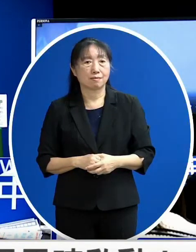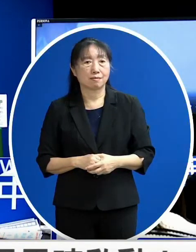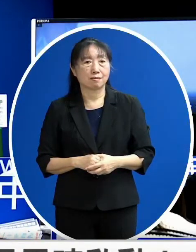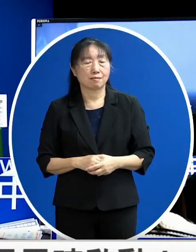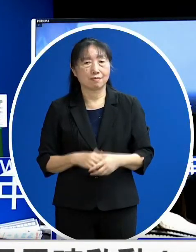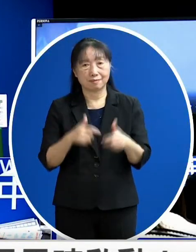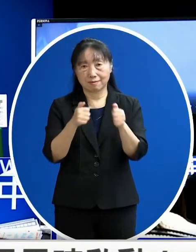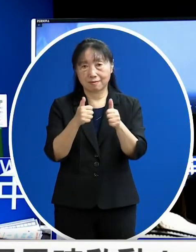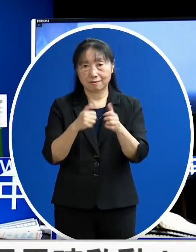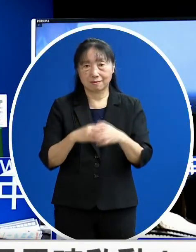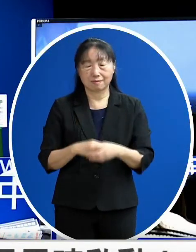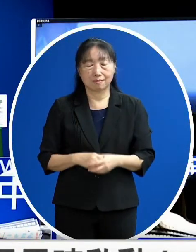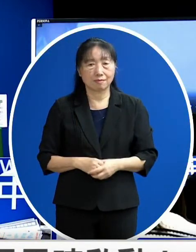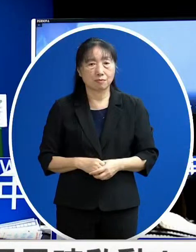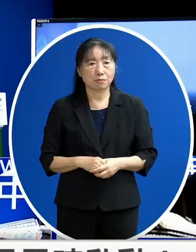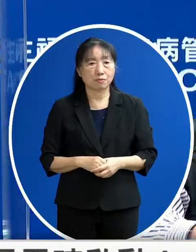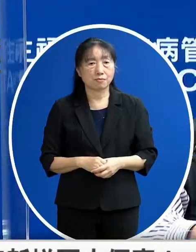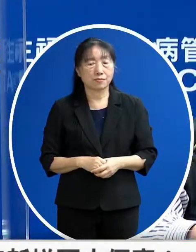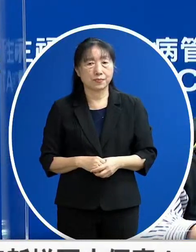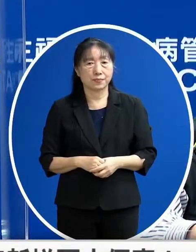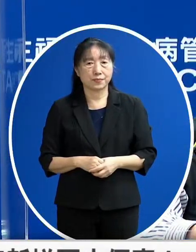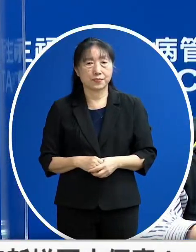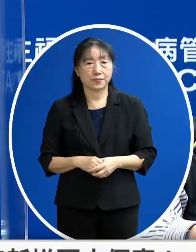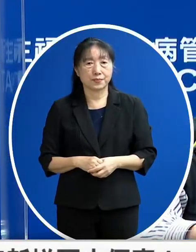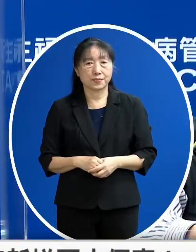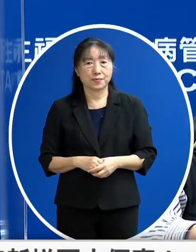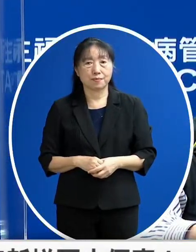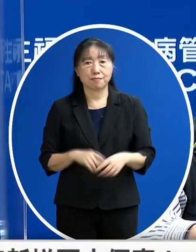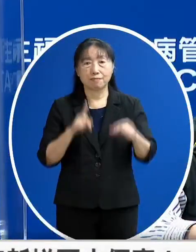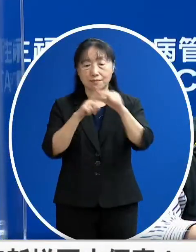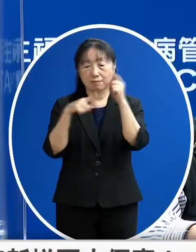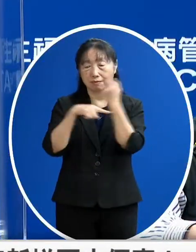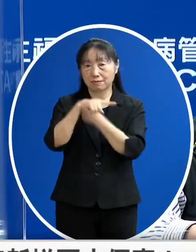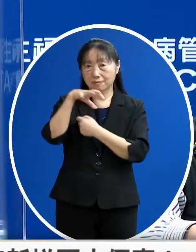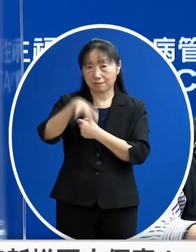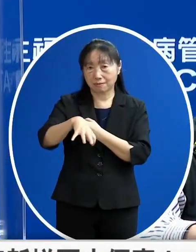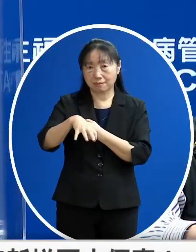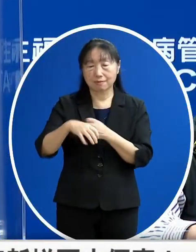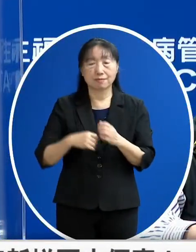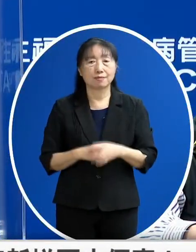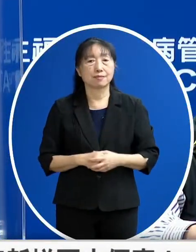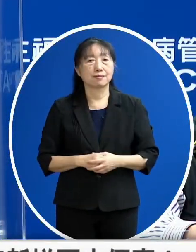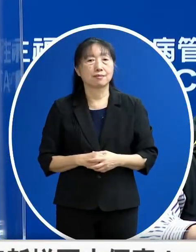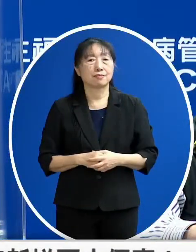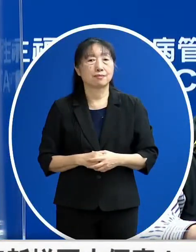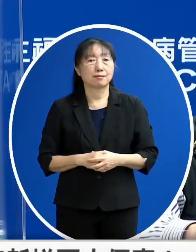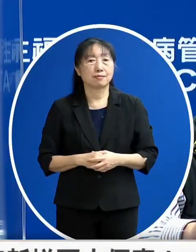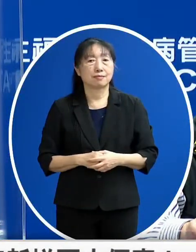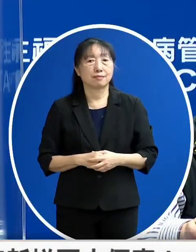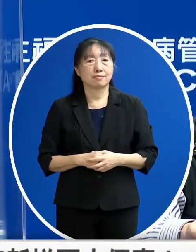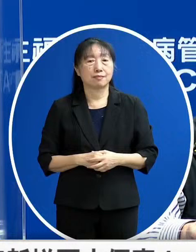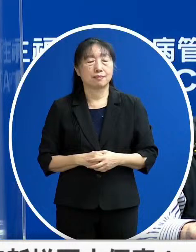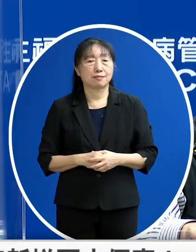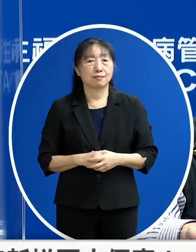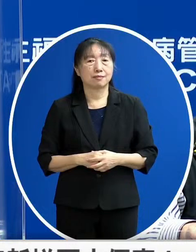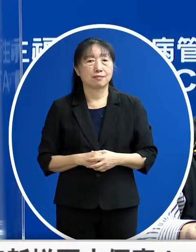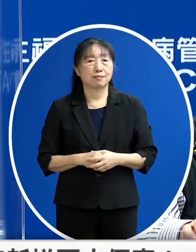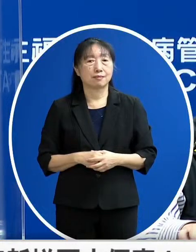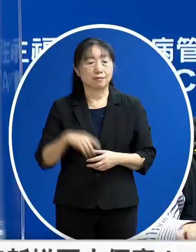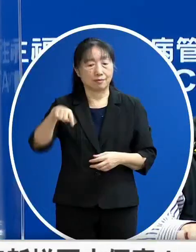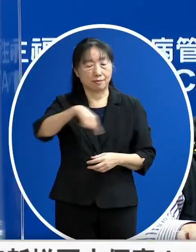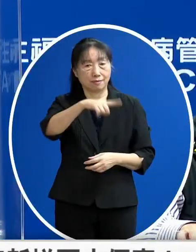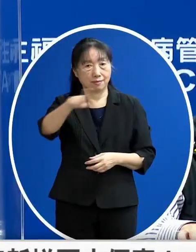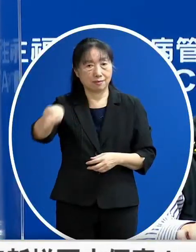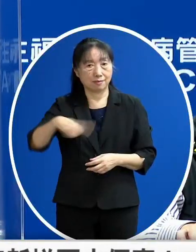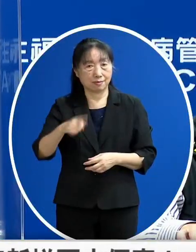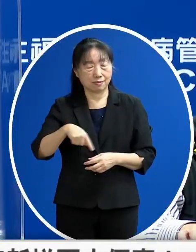好，谢谢。好，那有关于在中研院，中研院部分，那整体的这个